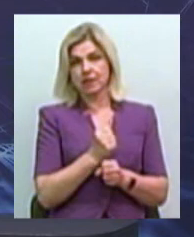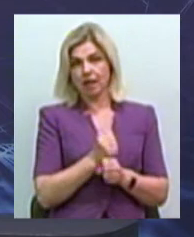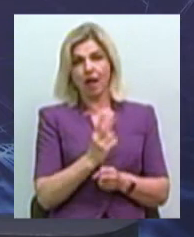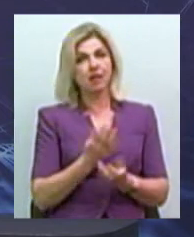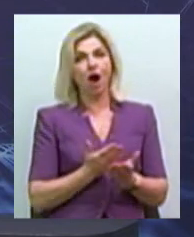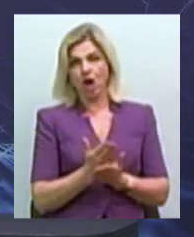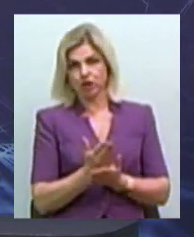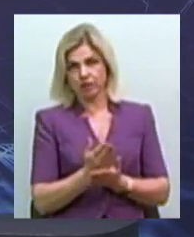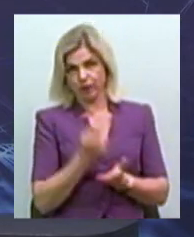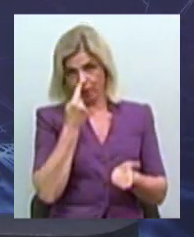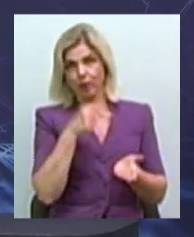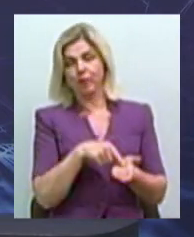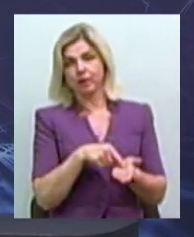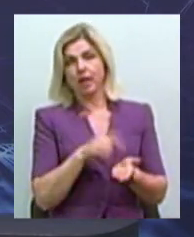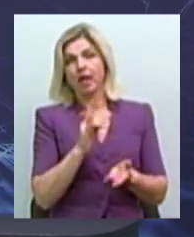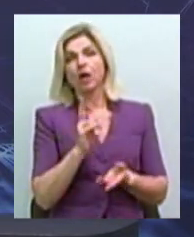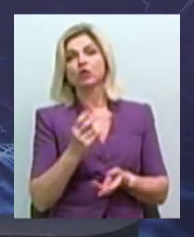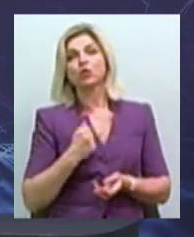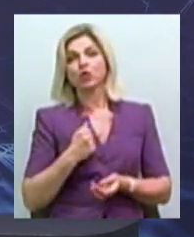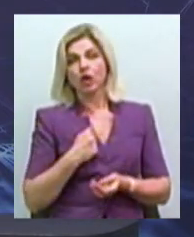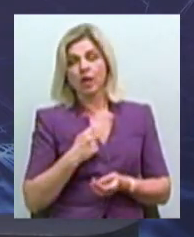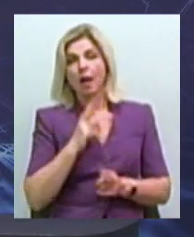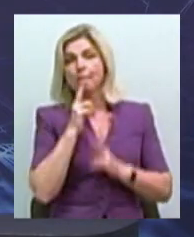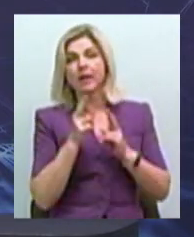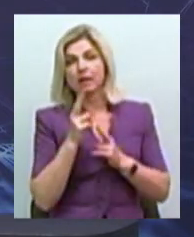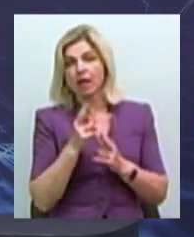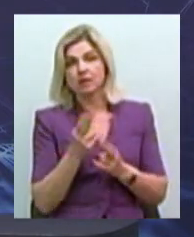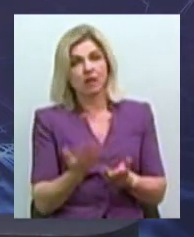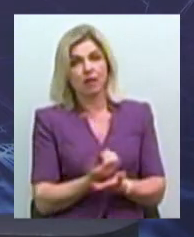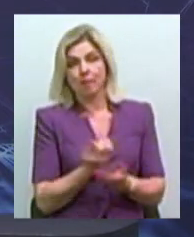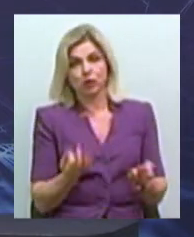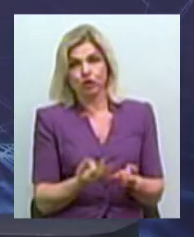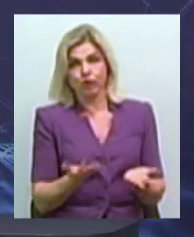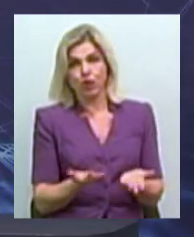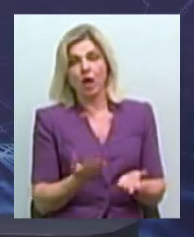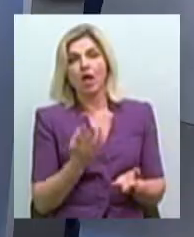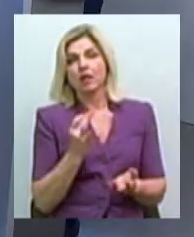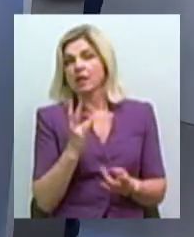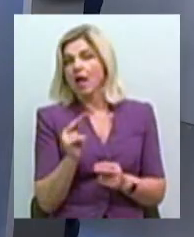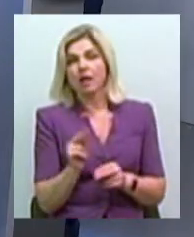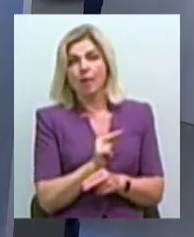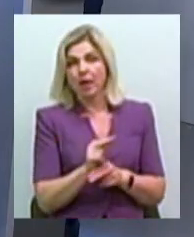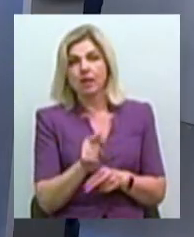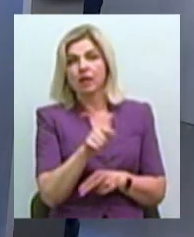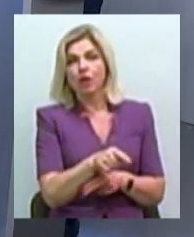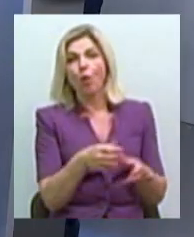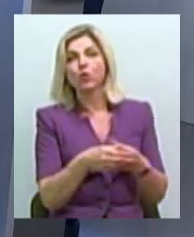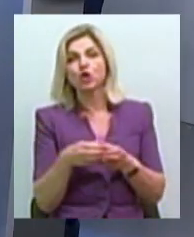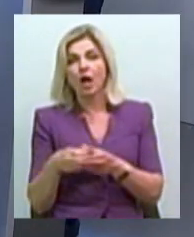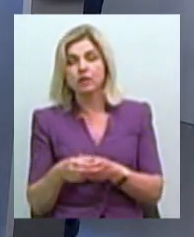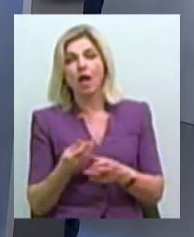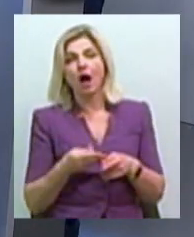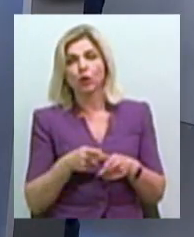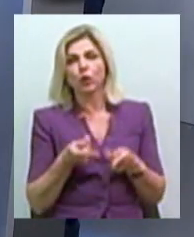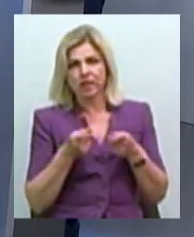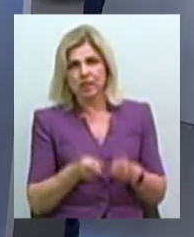некачественно. И, к сожалению, выставленные претензии ни к чему не привели, предприятия не ремонтируют те участки, которые действительно